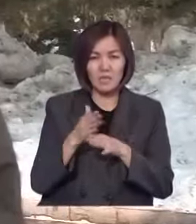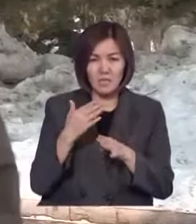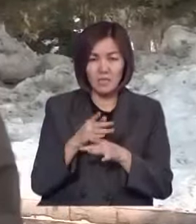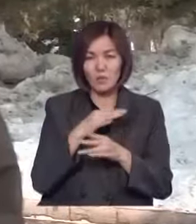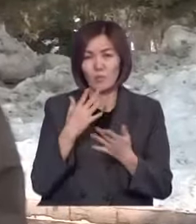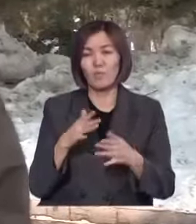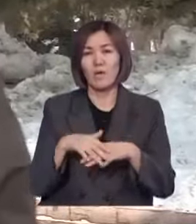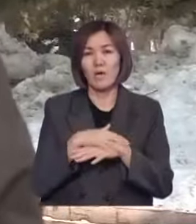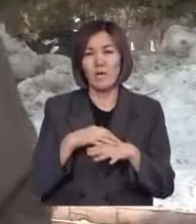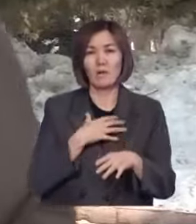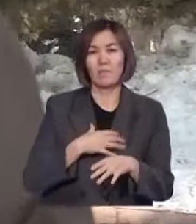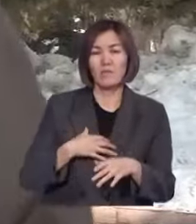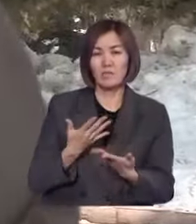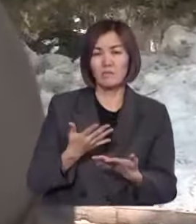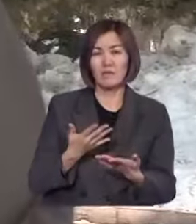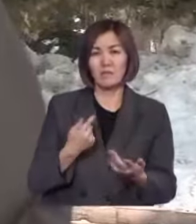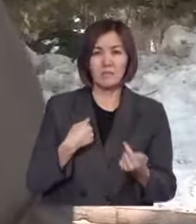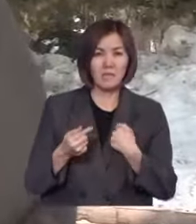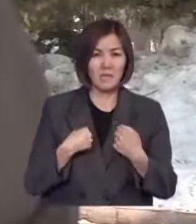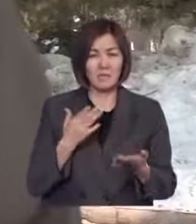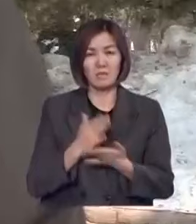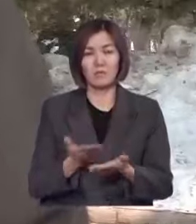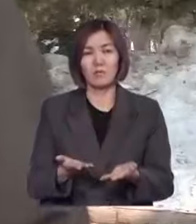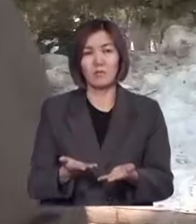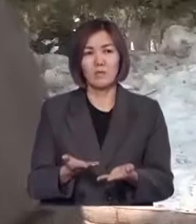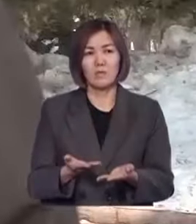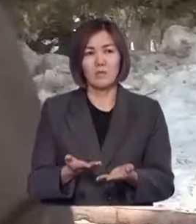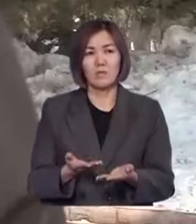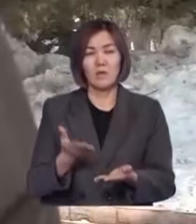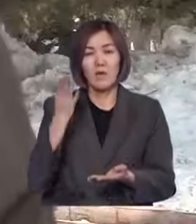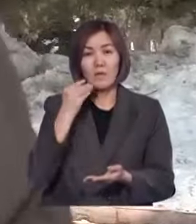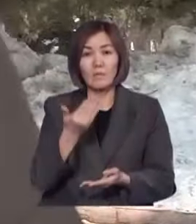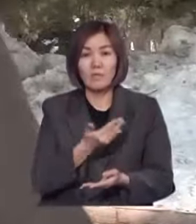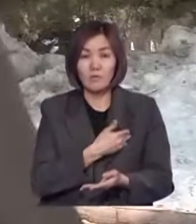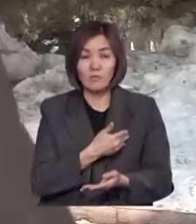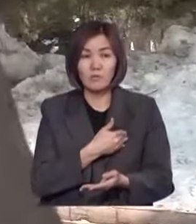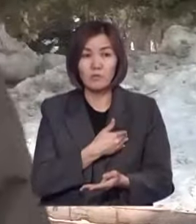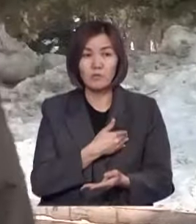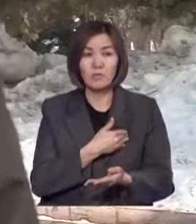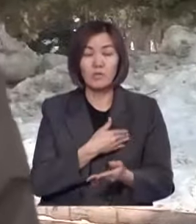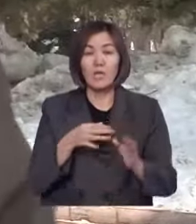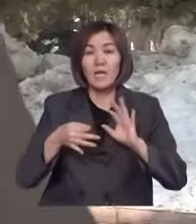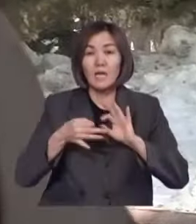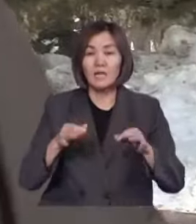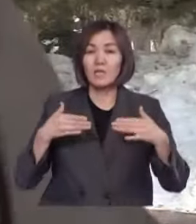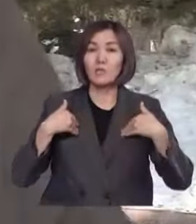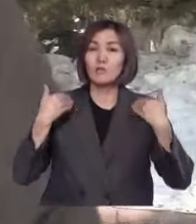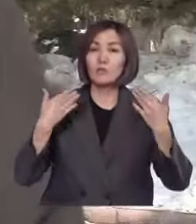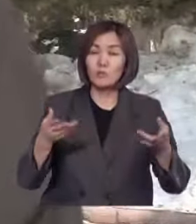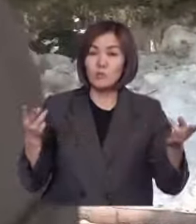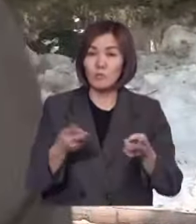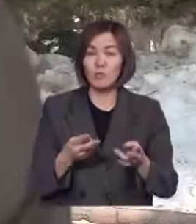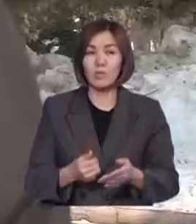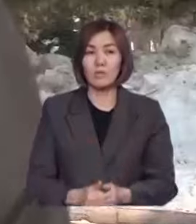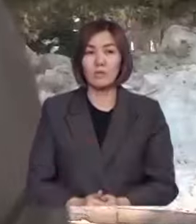халық. Екіншіден, әр адам Алматыда тұрам десе, біз ұсыныс бердік конкретный, көрсеттік қандай болады